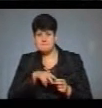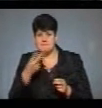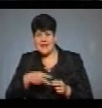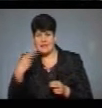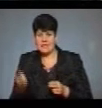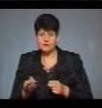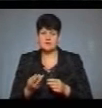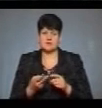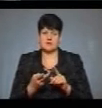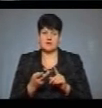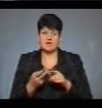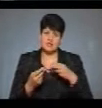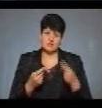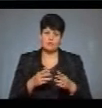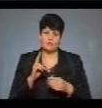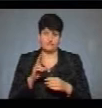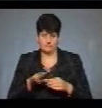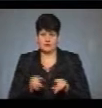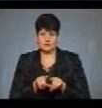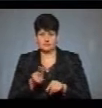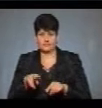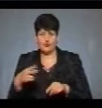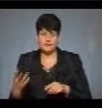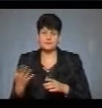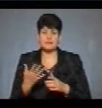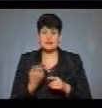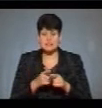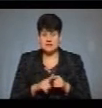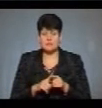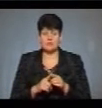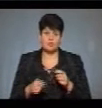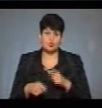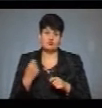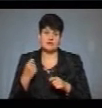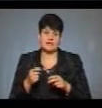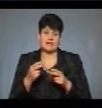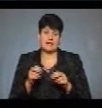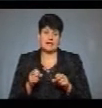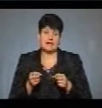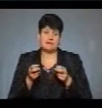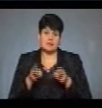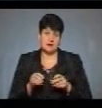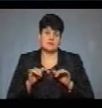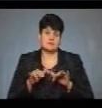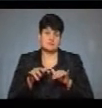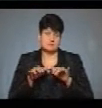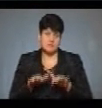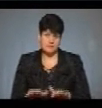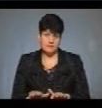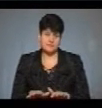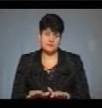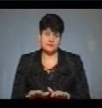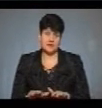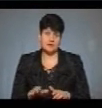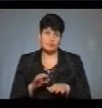інший опинився у кюветі. За цими фактами порушені кримінальні провадження за частиною 1 статті 286 Кримінального кодексу України